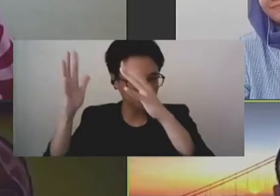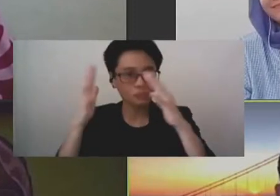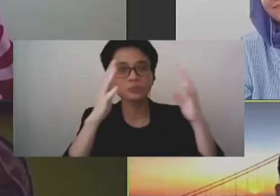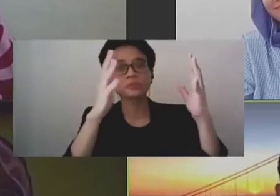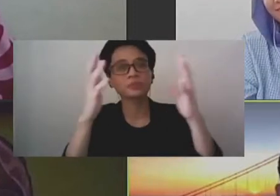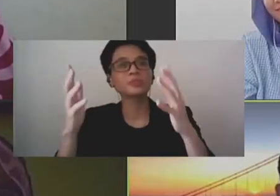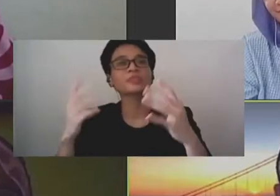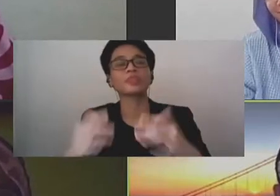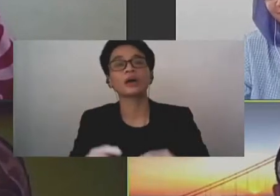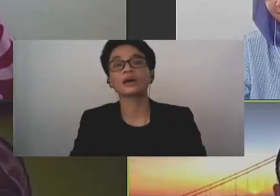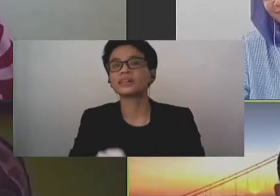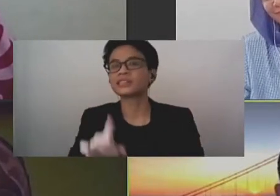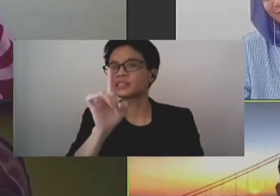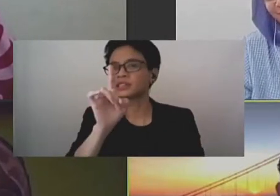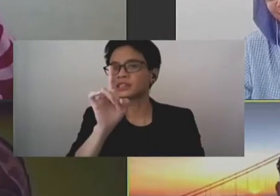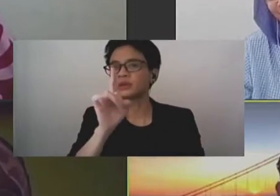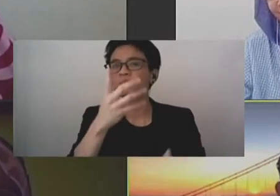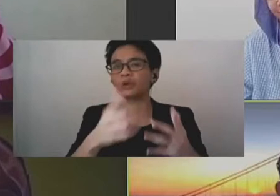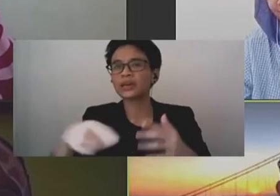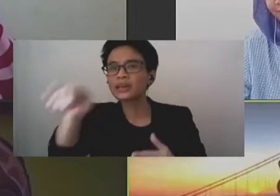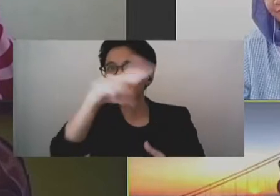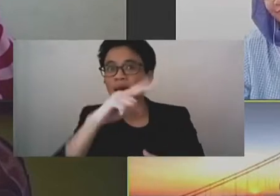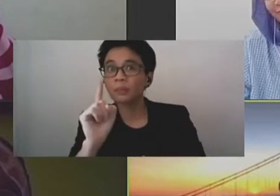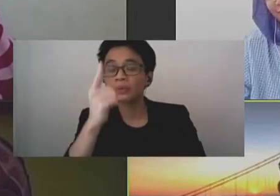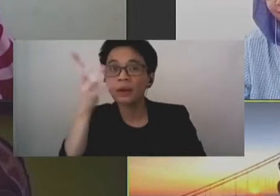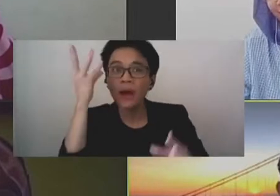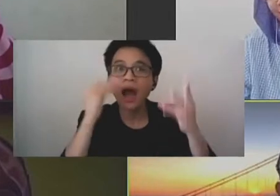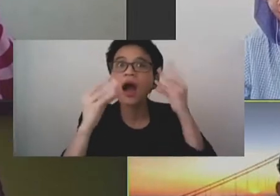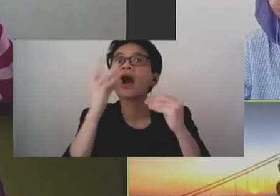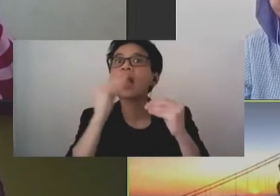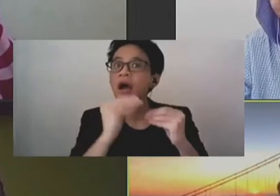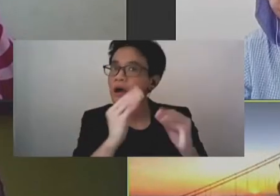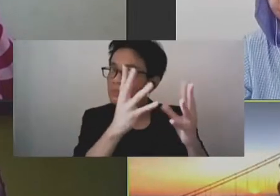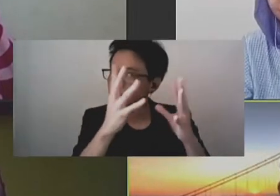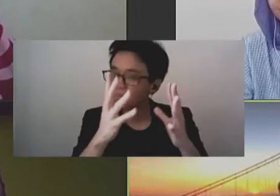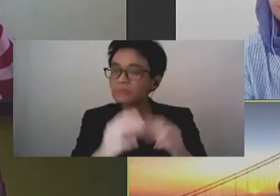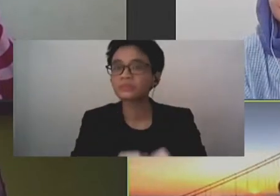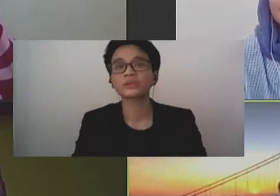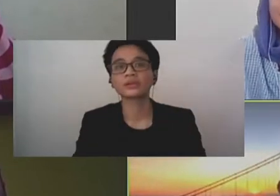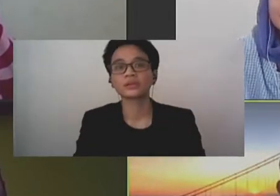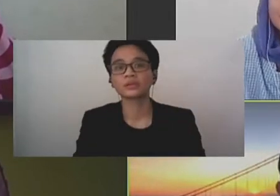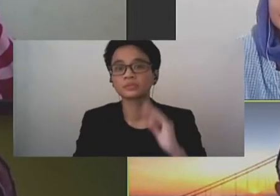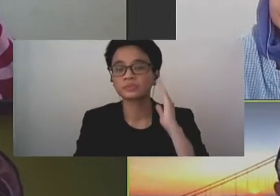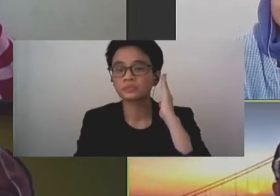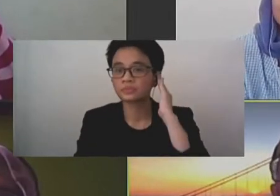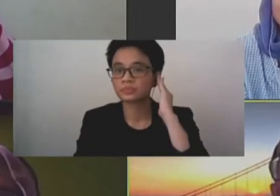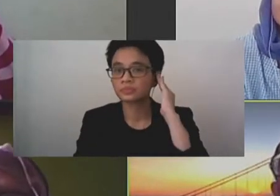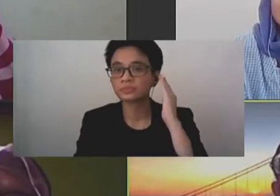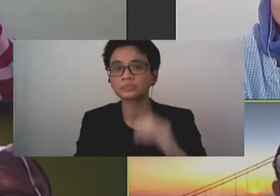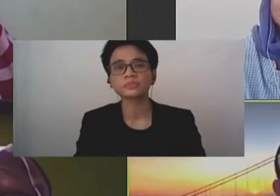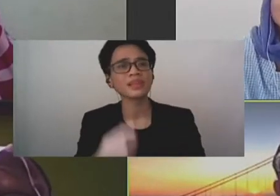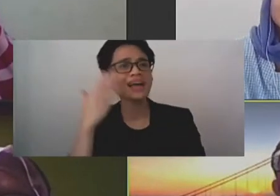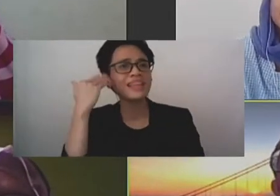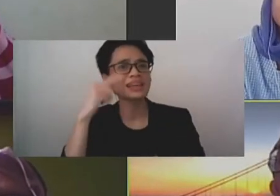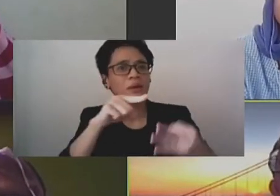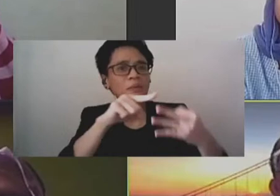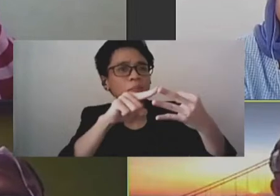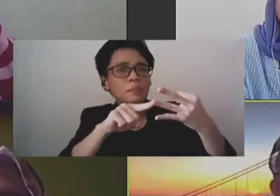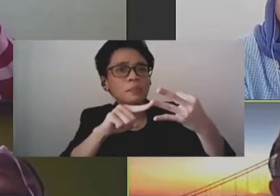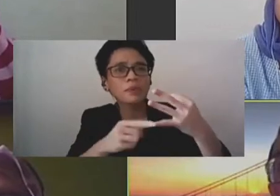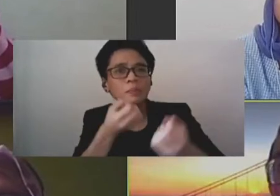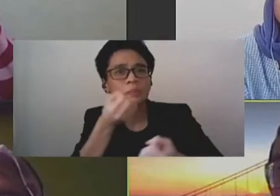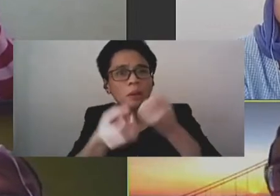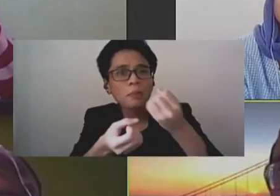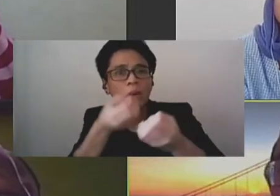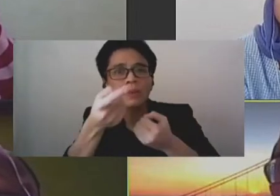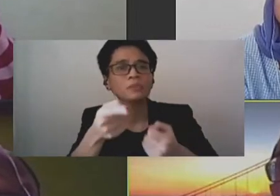mungkin bisa saya tangkap, teman-teman semua, Usgang, apa yang tadi bahkan ibu-ibu sampaikan mungkin hanya seujung kuku dari apa perjuangan mereka, sebenarnya kita tidak